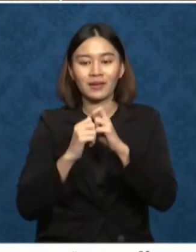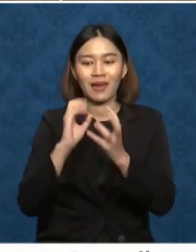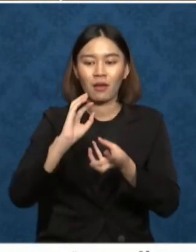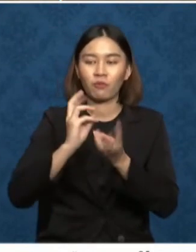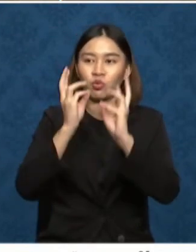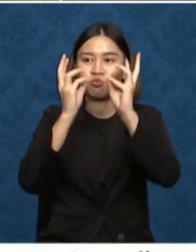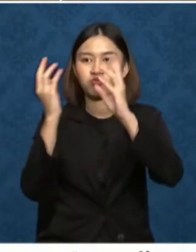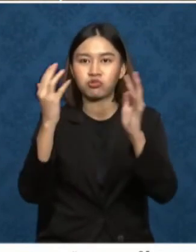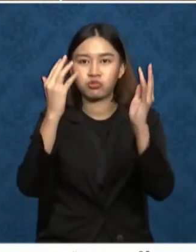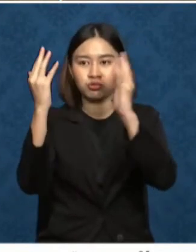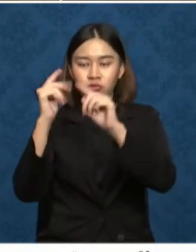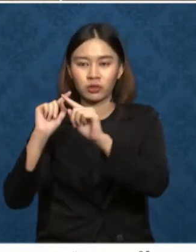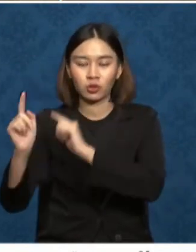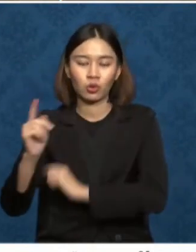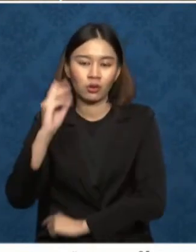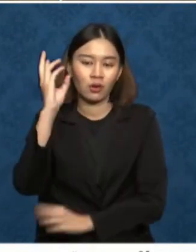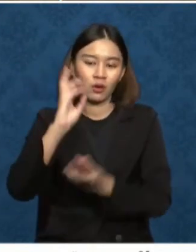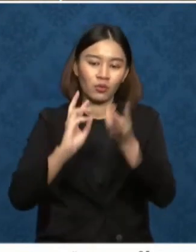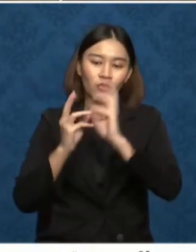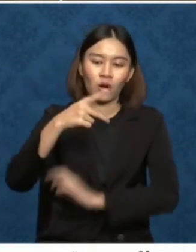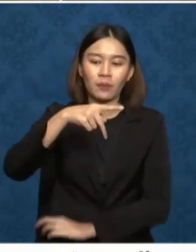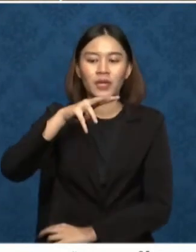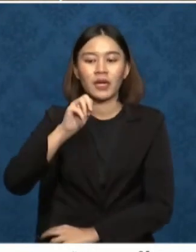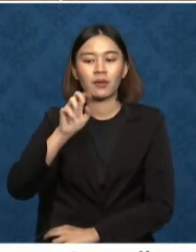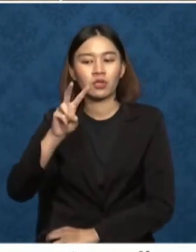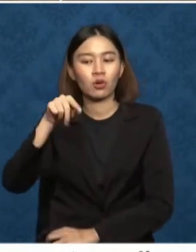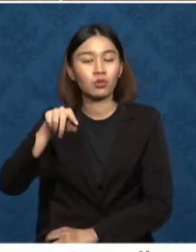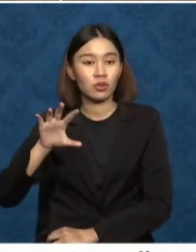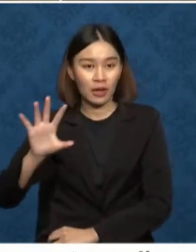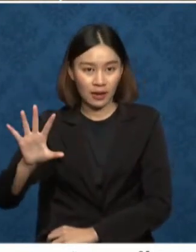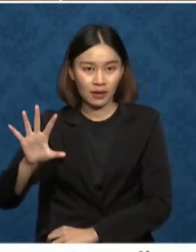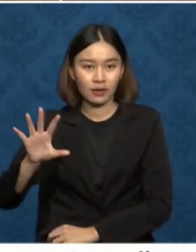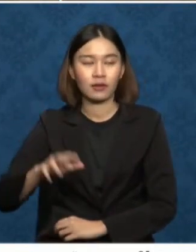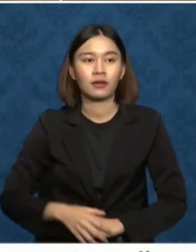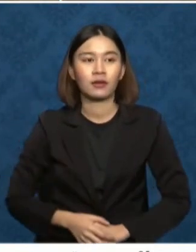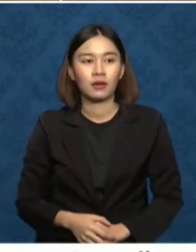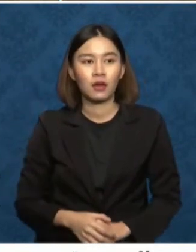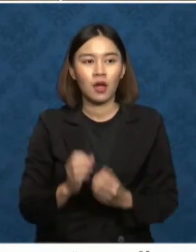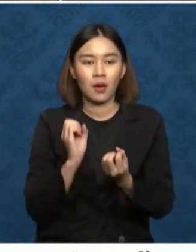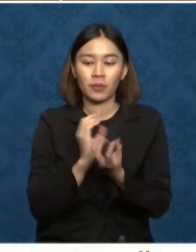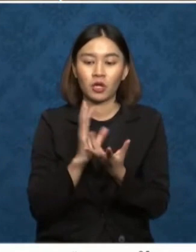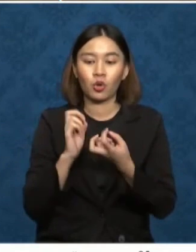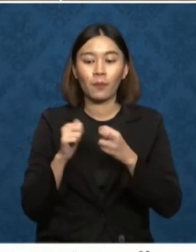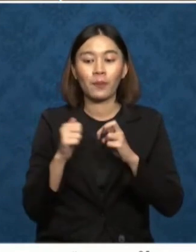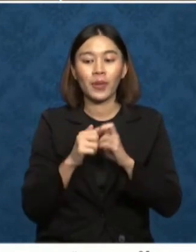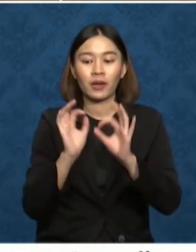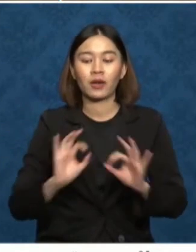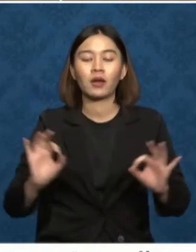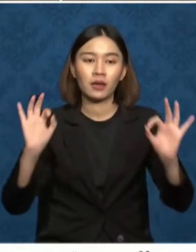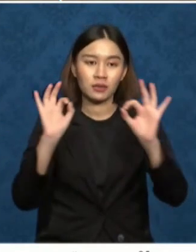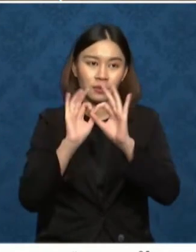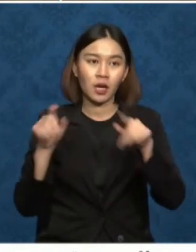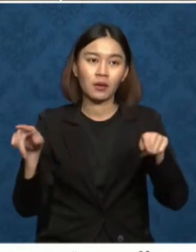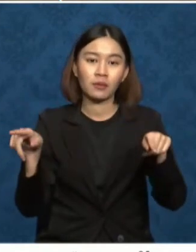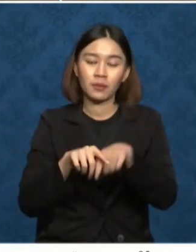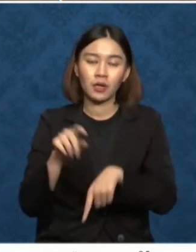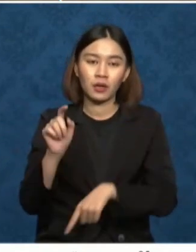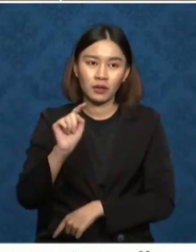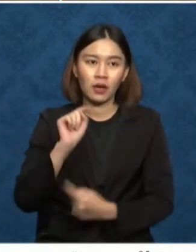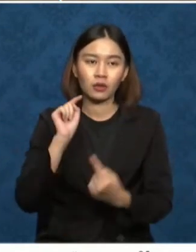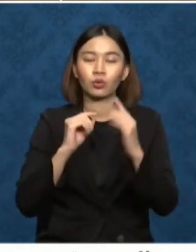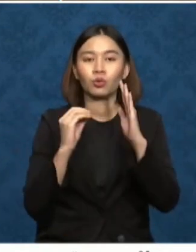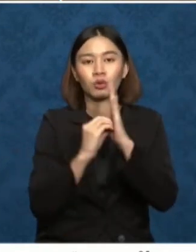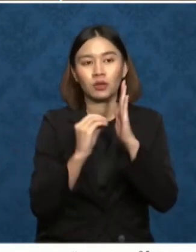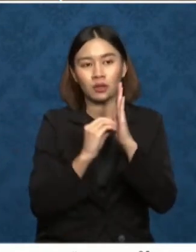องโดยเฉพาะปัญหาฝุ่น PM 2.5 ไมครอนคงเป็นปัญหาหลักครับท่านประธานอย่างเช่นในก